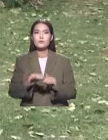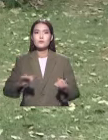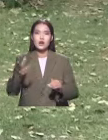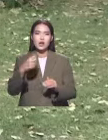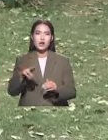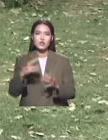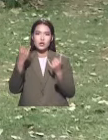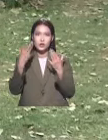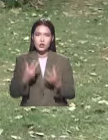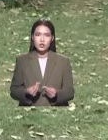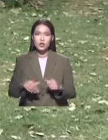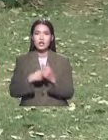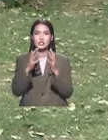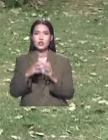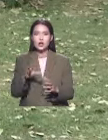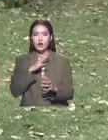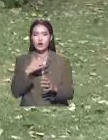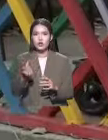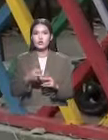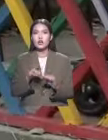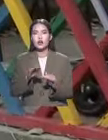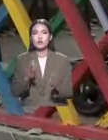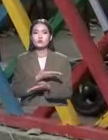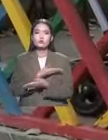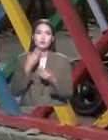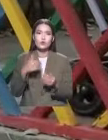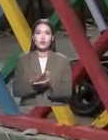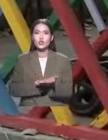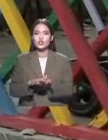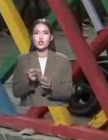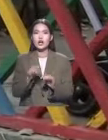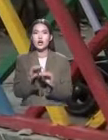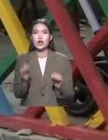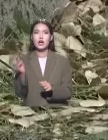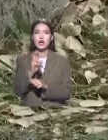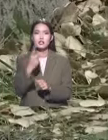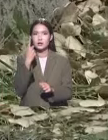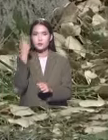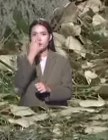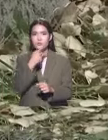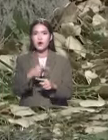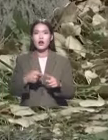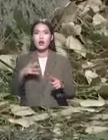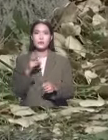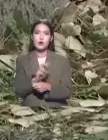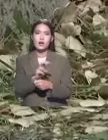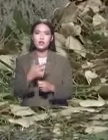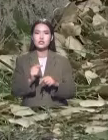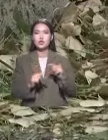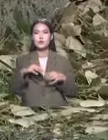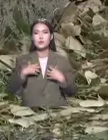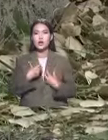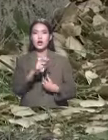бүгін қаңырап тұр. Асыр салып ойнап жүрген бала жоқ. Заңғардың бұл бақшаға келгеніне 1,5 жыл болған. Марқұмның туғандары қаршадай ғана